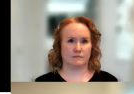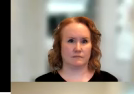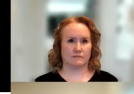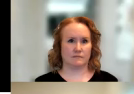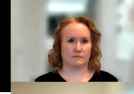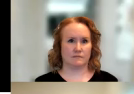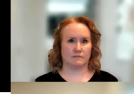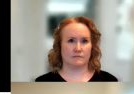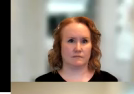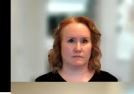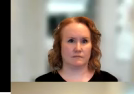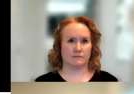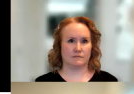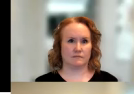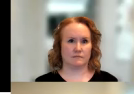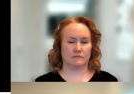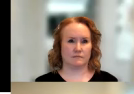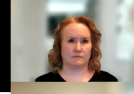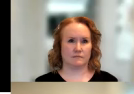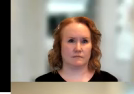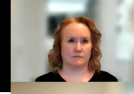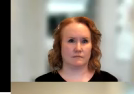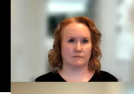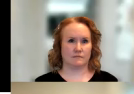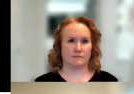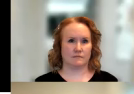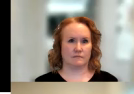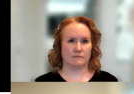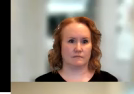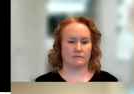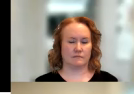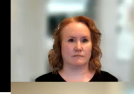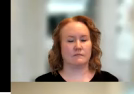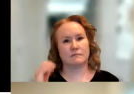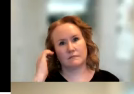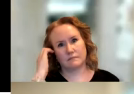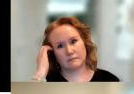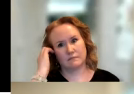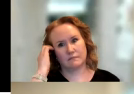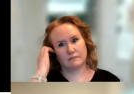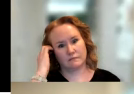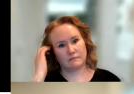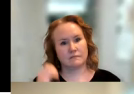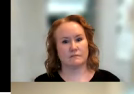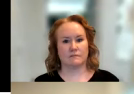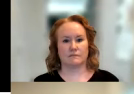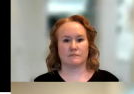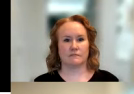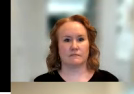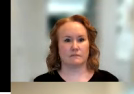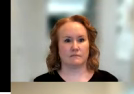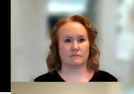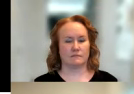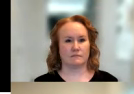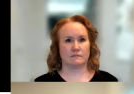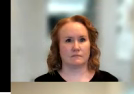det er jo egentlig et utslag av det egentlig en spesifisering av et forholdsmessighetsunntak, der hvor man har gitt en viss kategori av bedrifter, unntak, så det nok